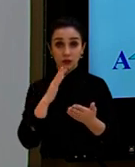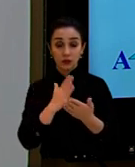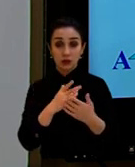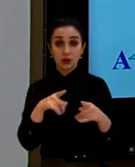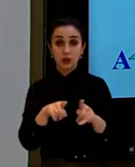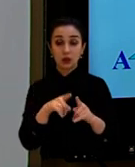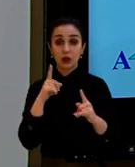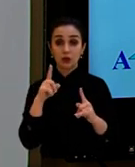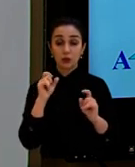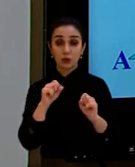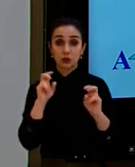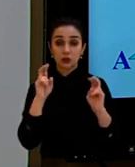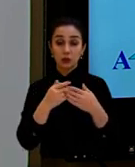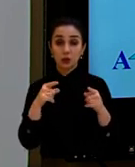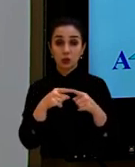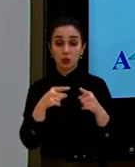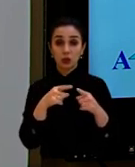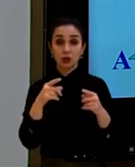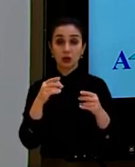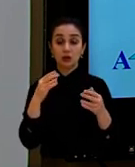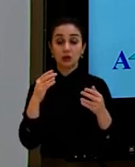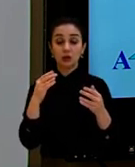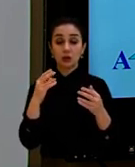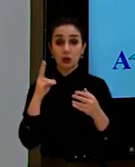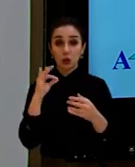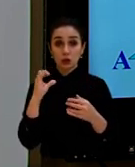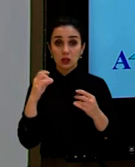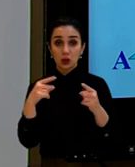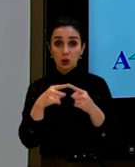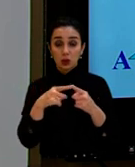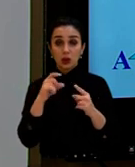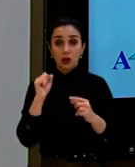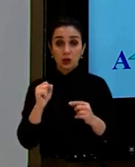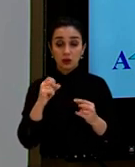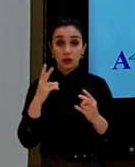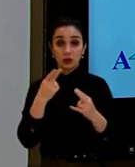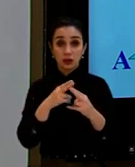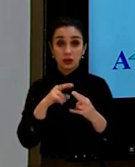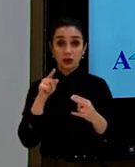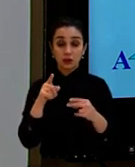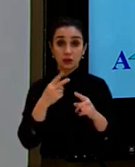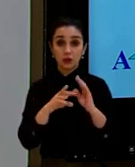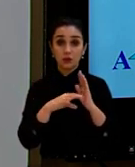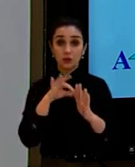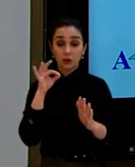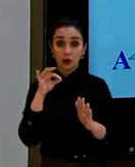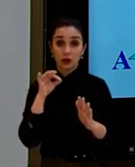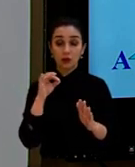Мы можем по теореме косинусов найти, например, косинус угла А. Для этого